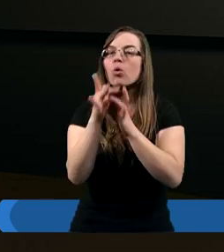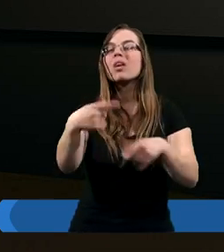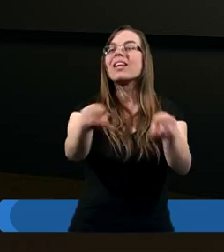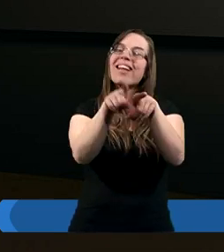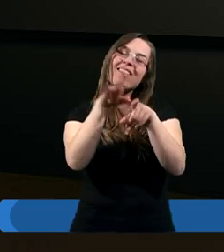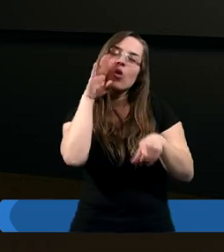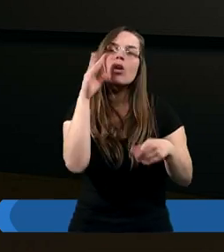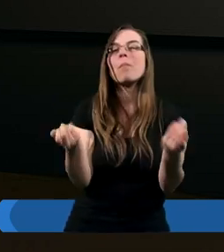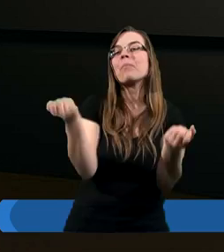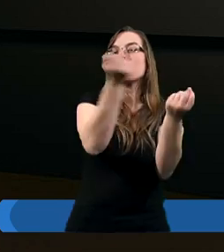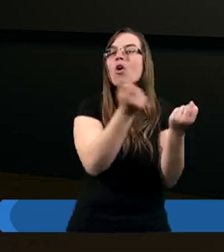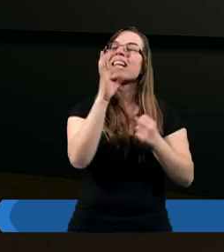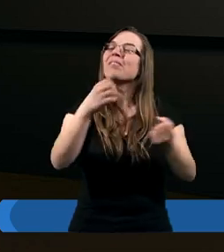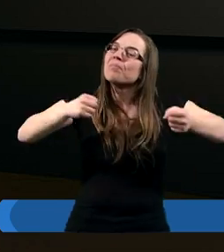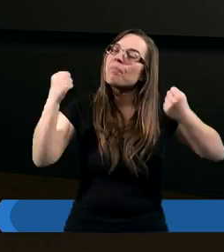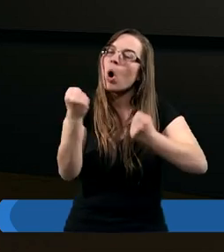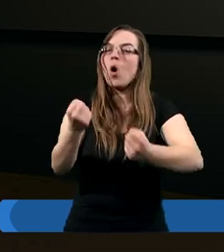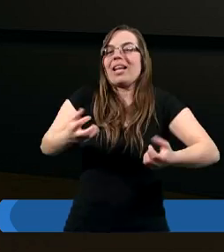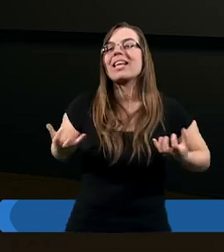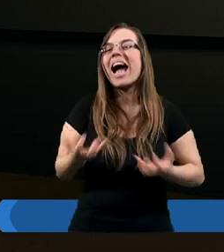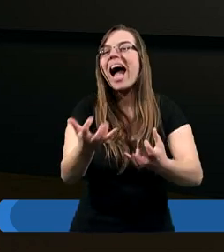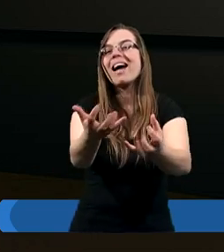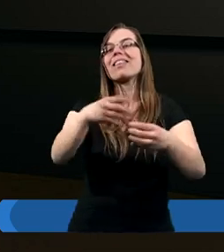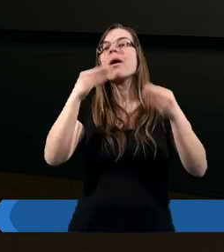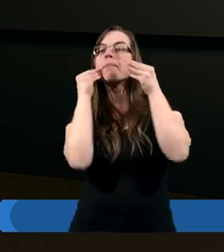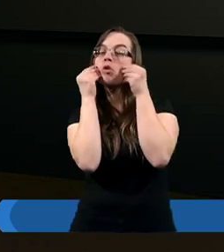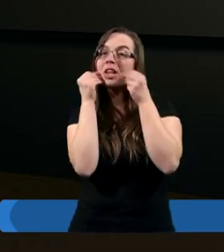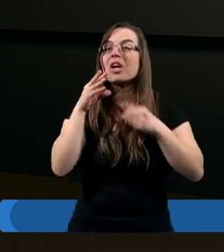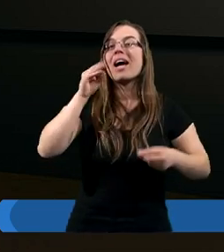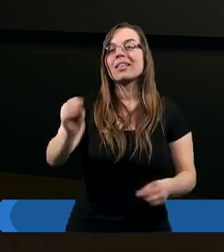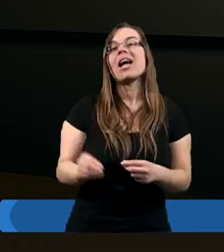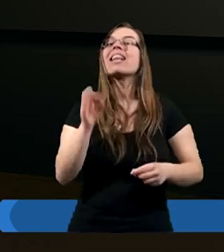jednocześnie przynosi taką moc, taką zachętę, takie pocieszenie,